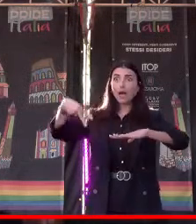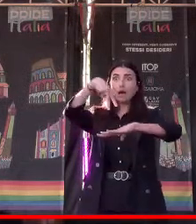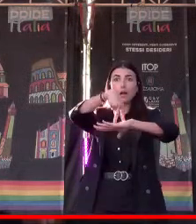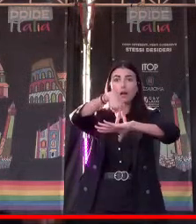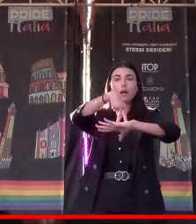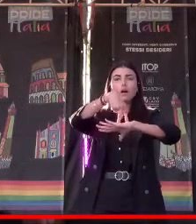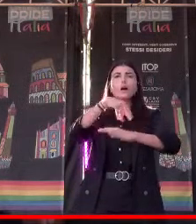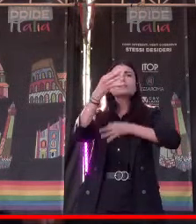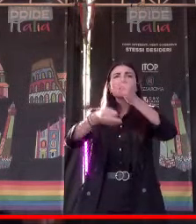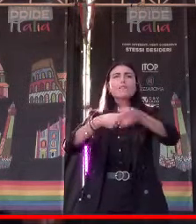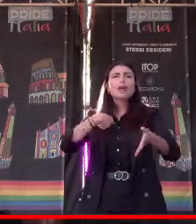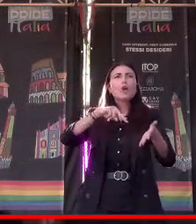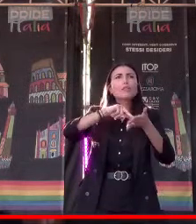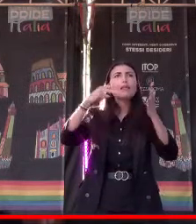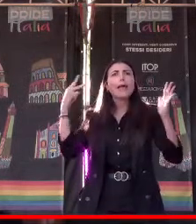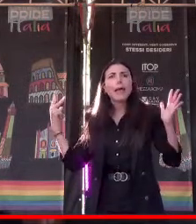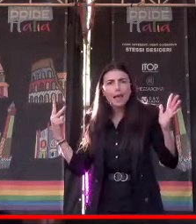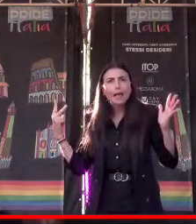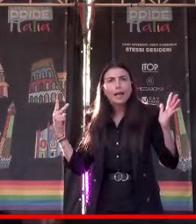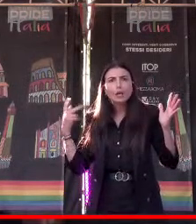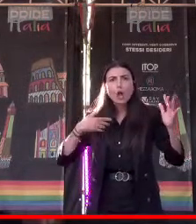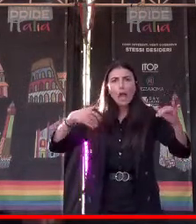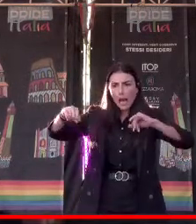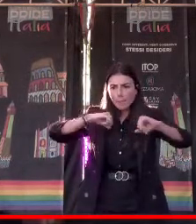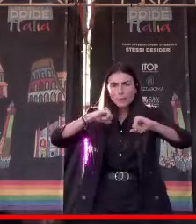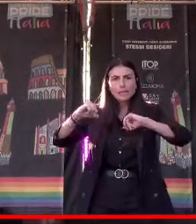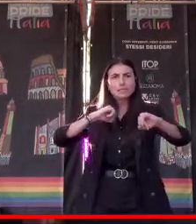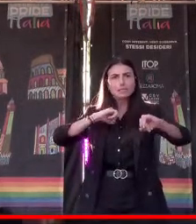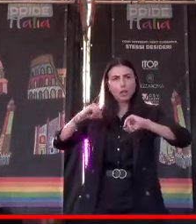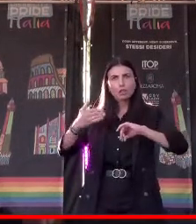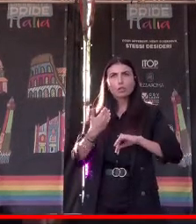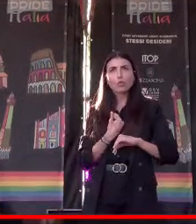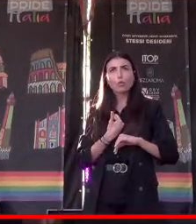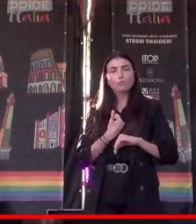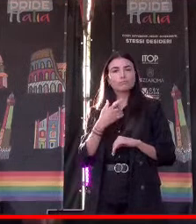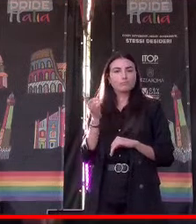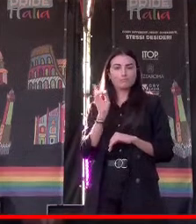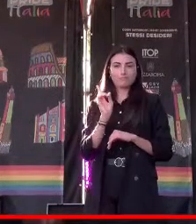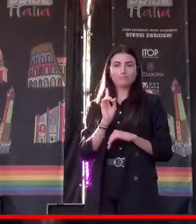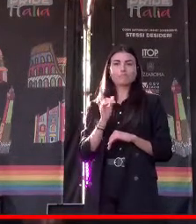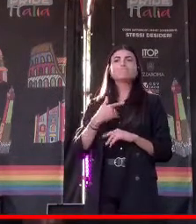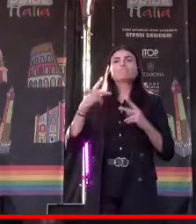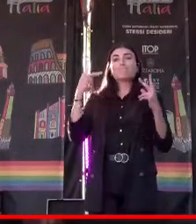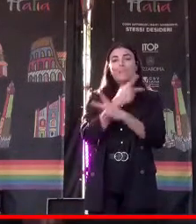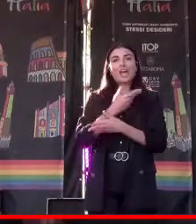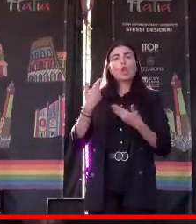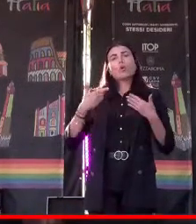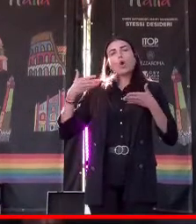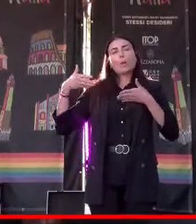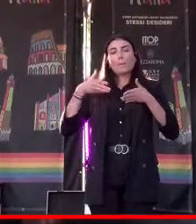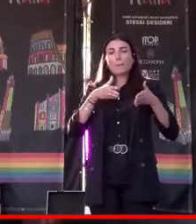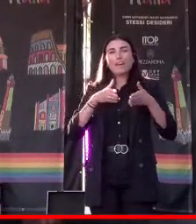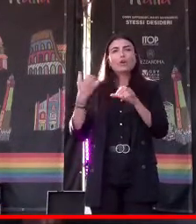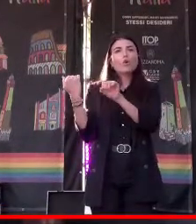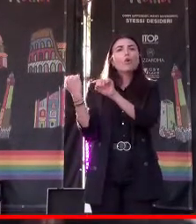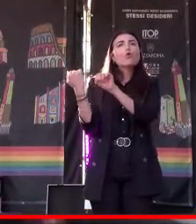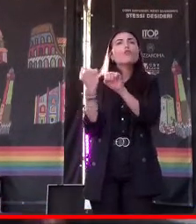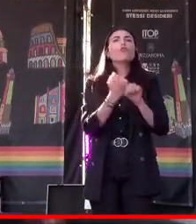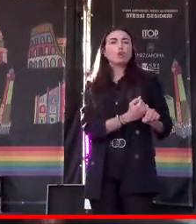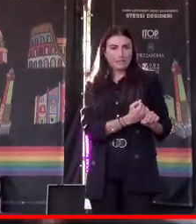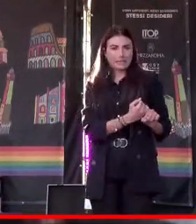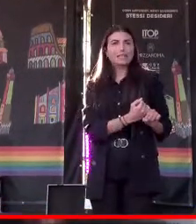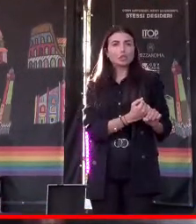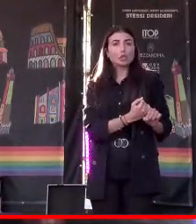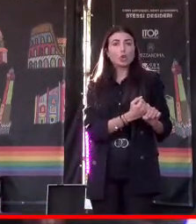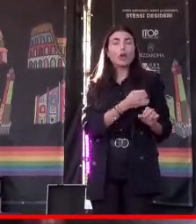sono un tecnico, non sono tantomeno un amministratore, e quindi sicuramente anche il percorso che facciamo noi come fondazione non va se